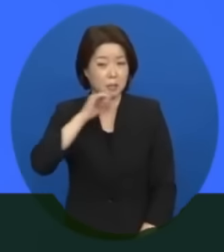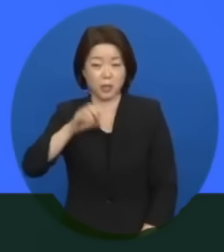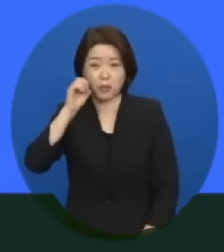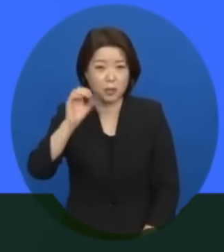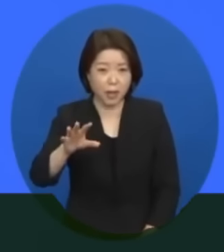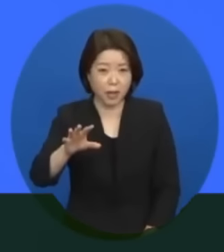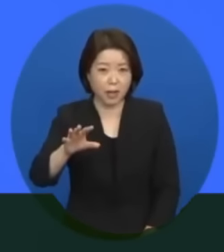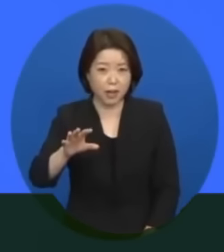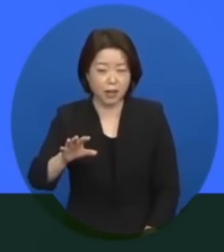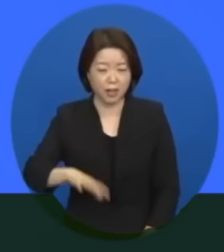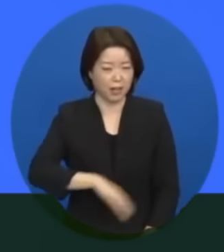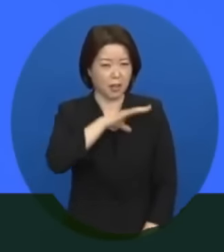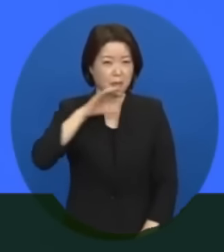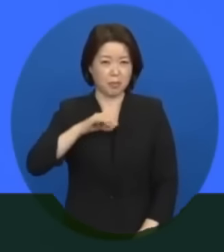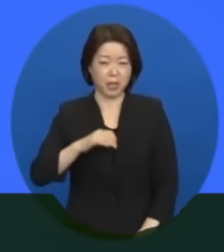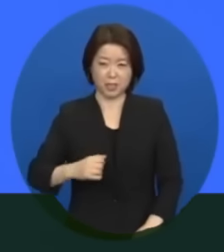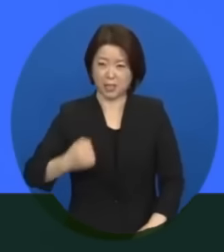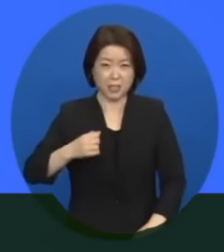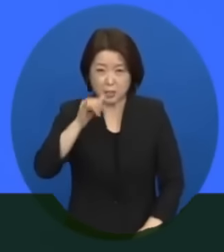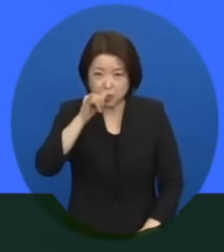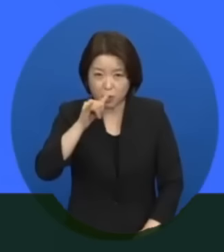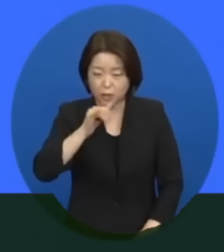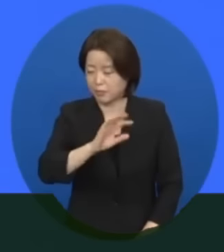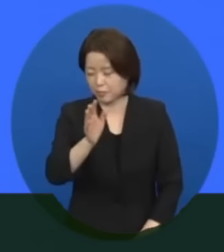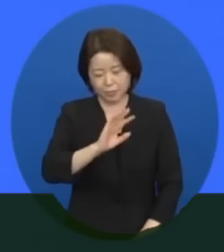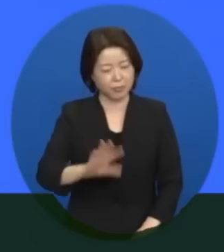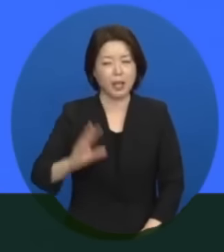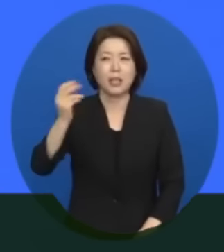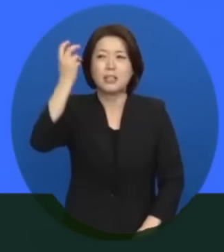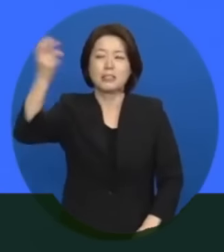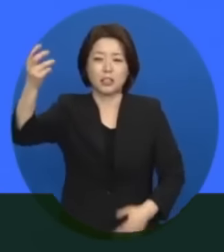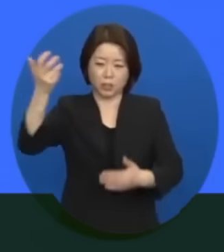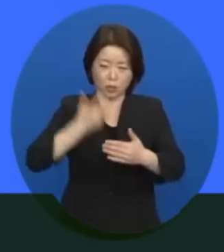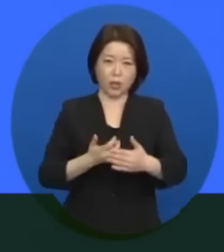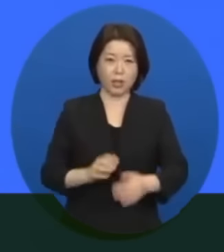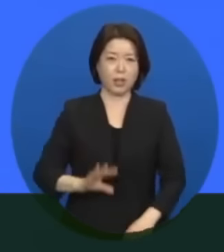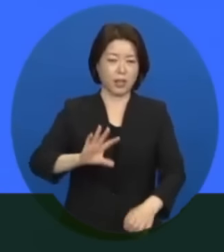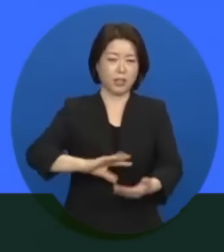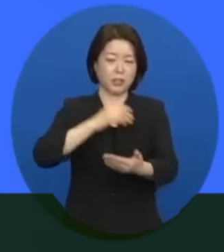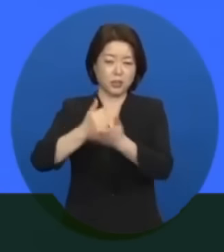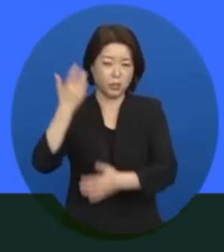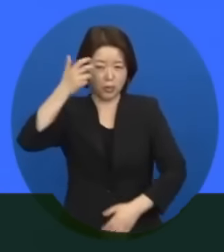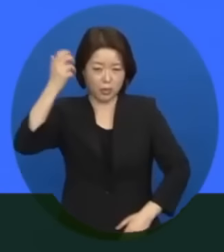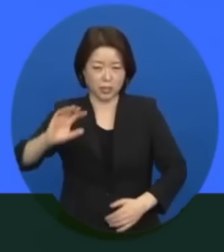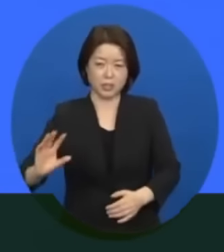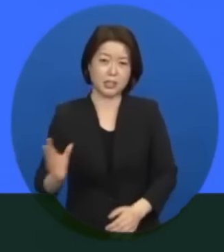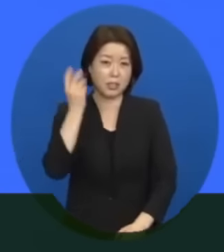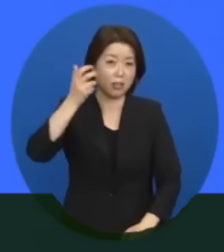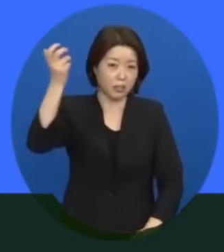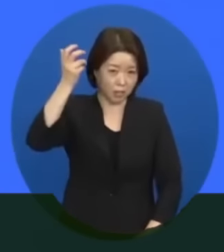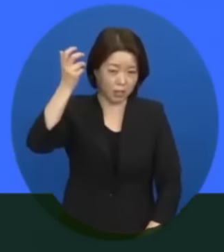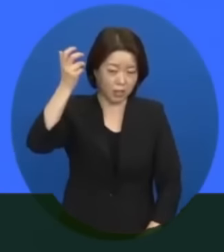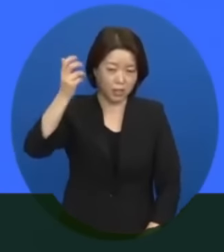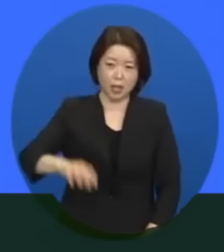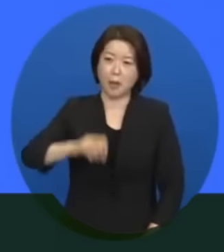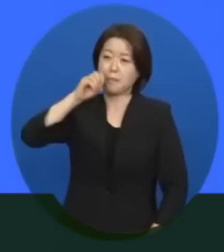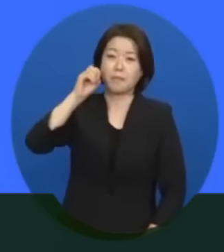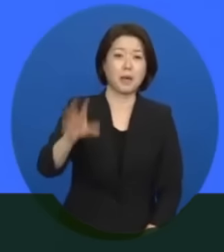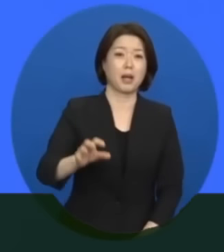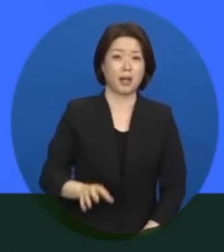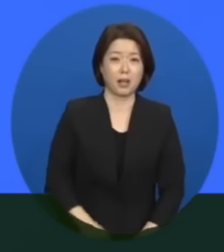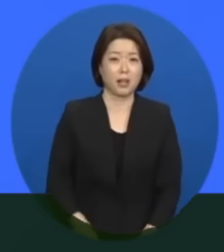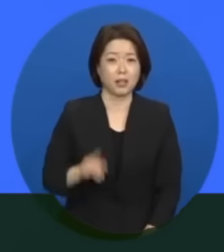베드로가 무슨 그런 힘이 있겠습니까 성령께서 그리스도의 영이신 성령께서 말씀하시니